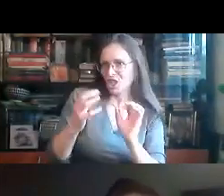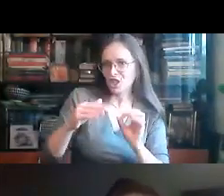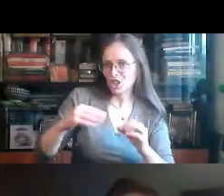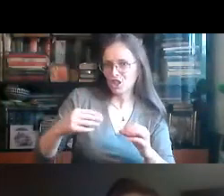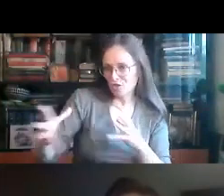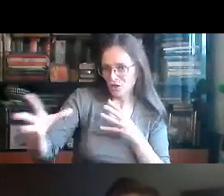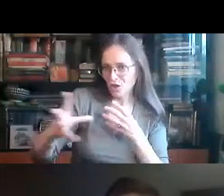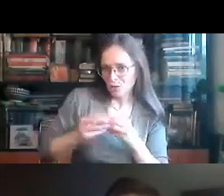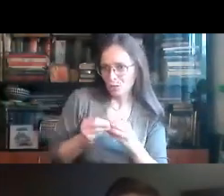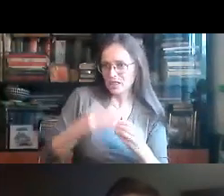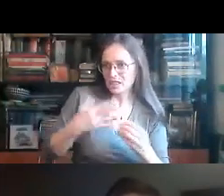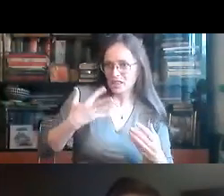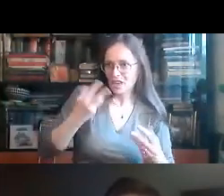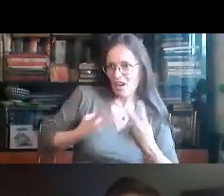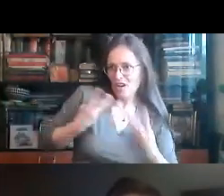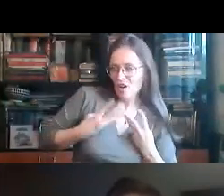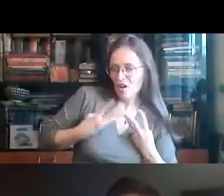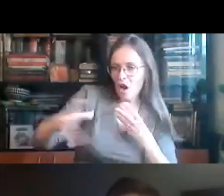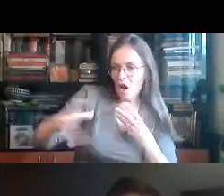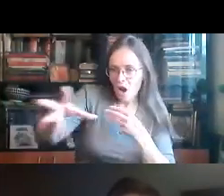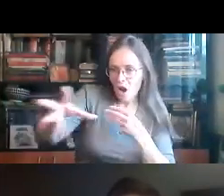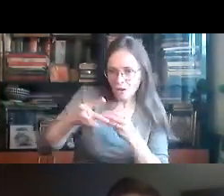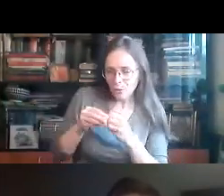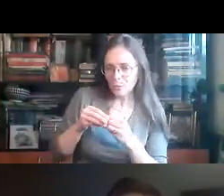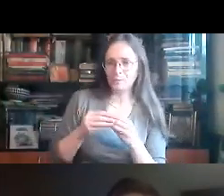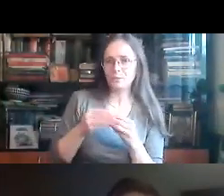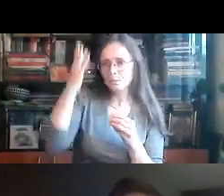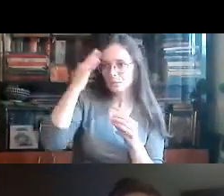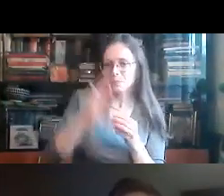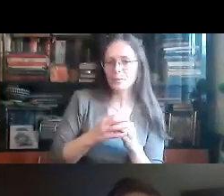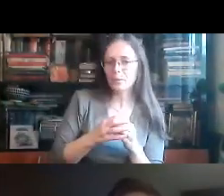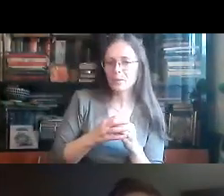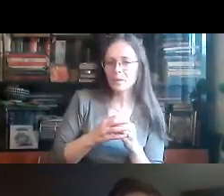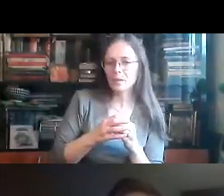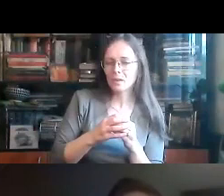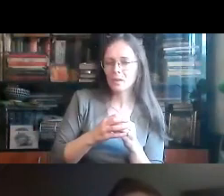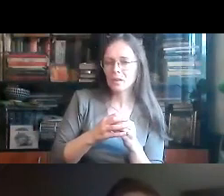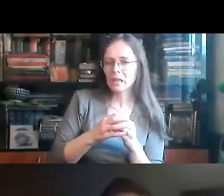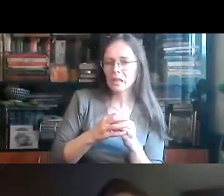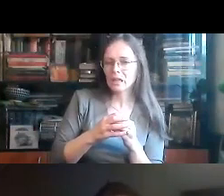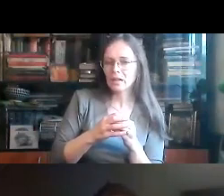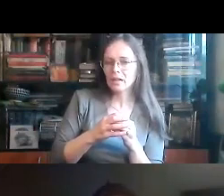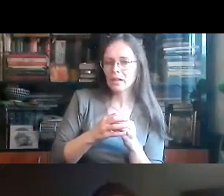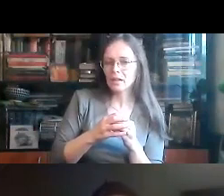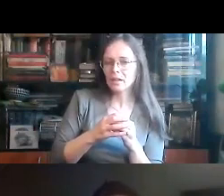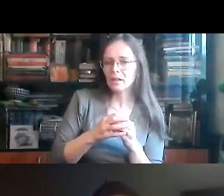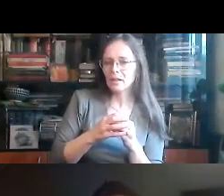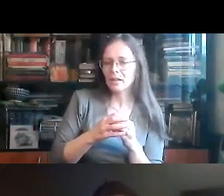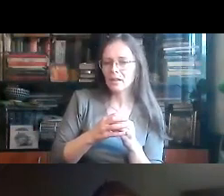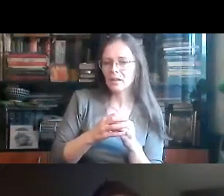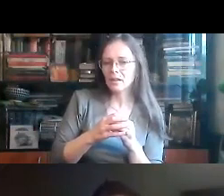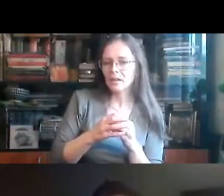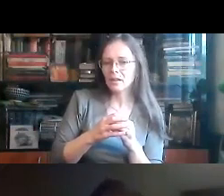как-то это все, ну, как-то это все переплавляется действительно, и